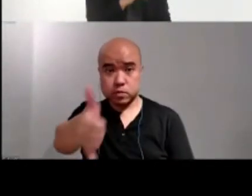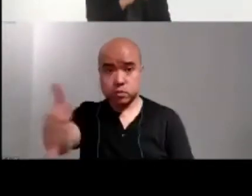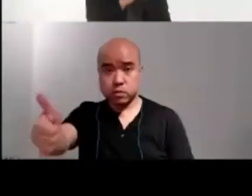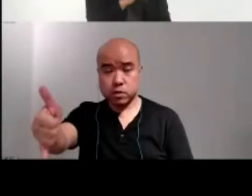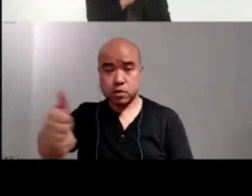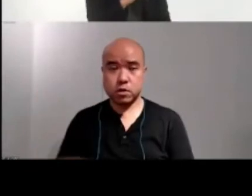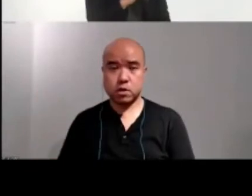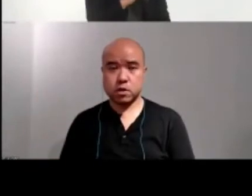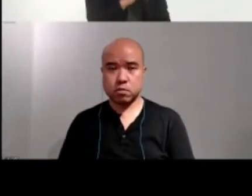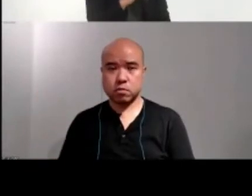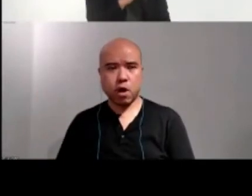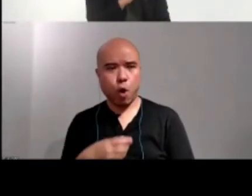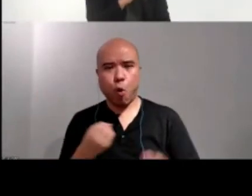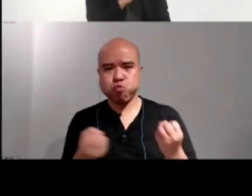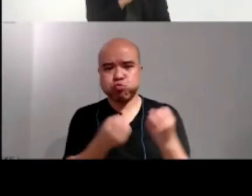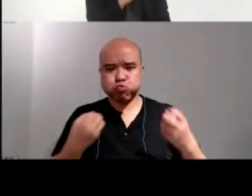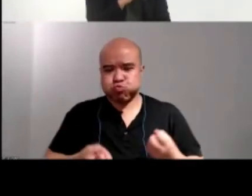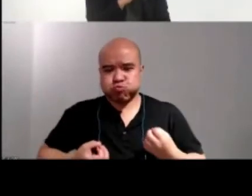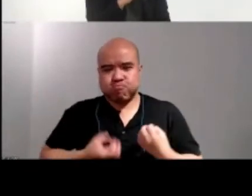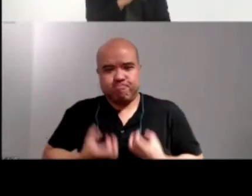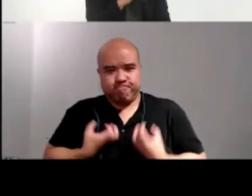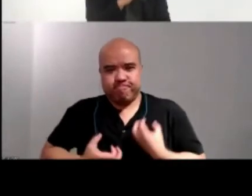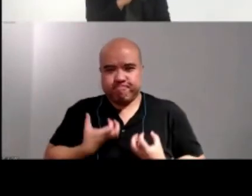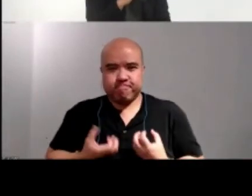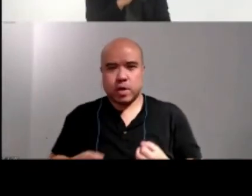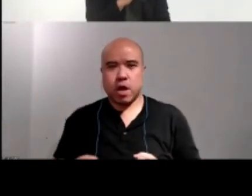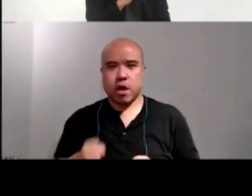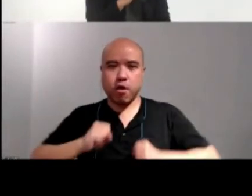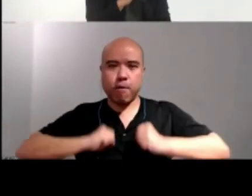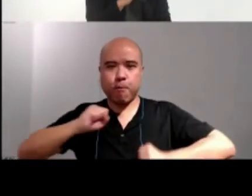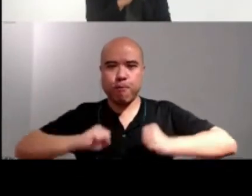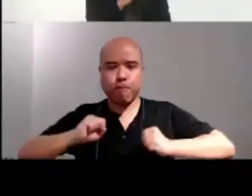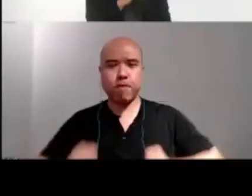觉得它很 vibrant， 很有动感，很有 energy。